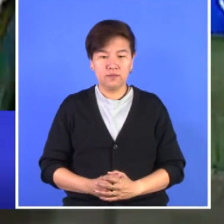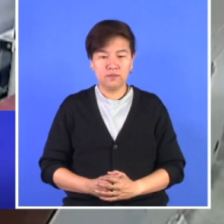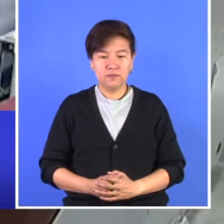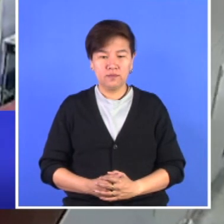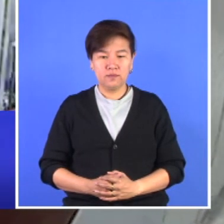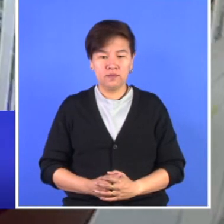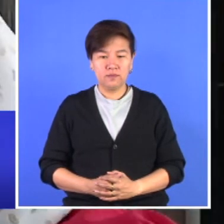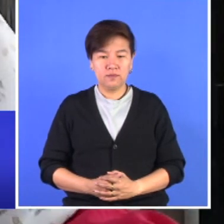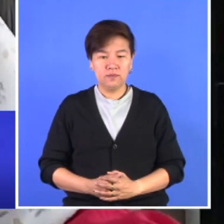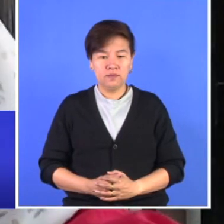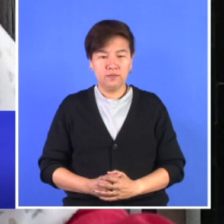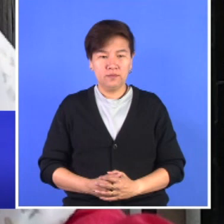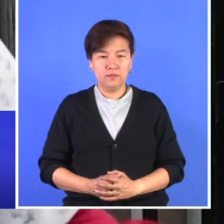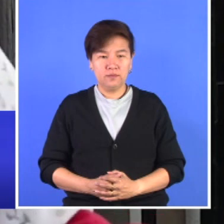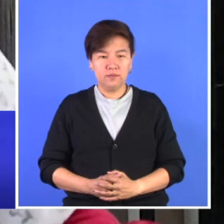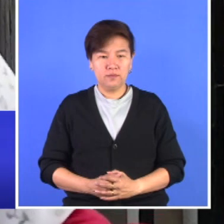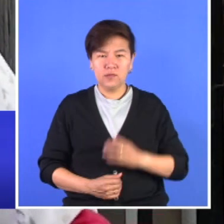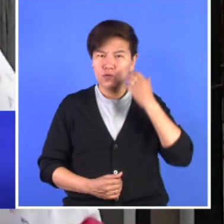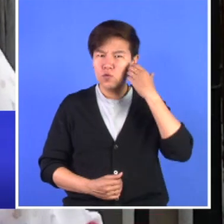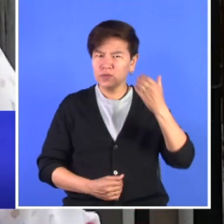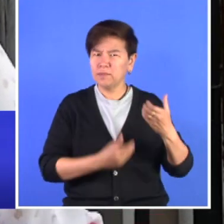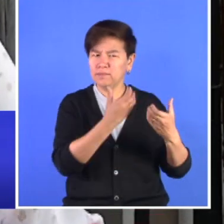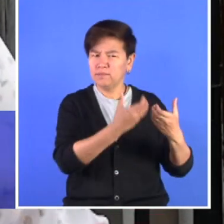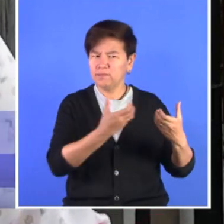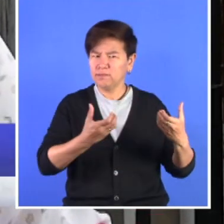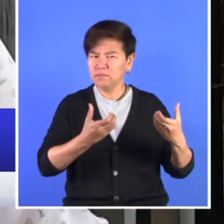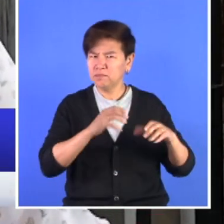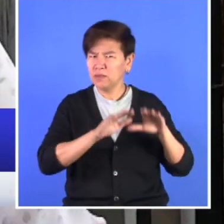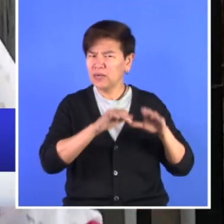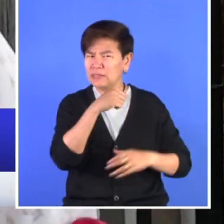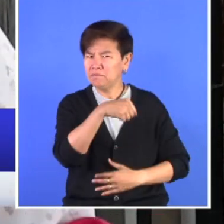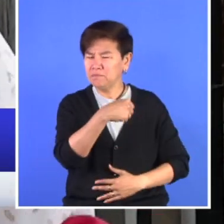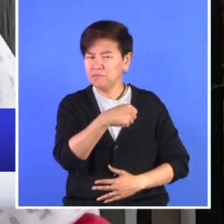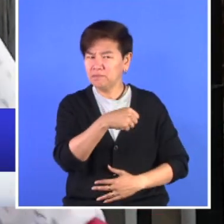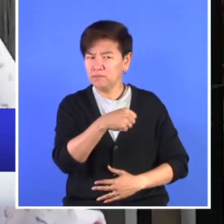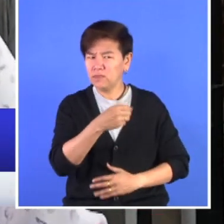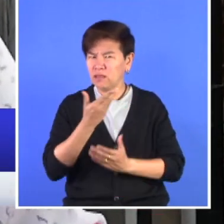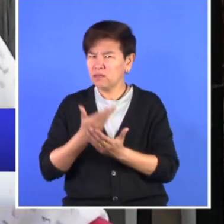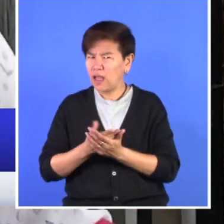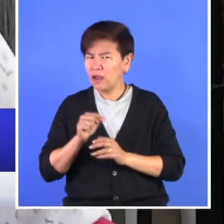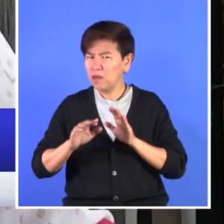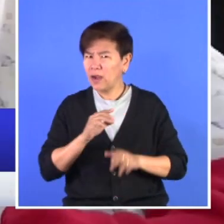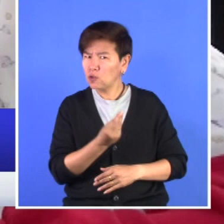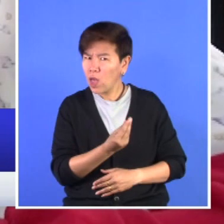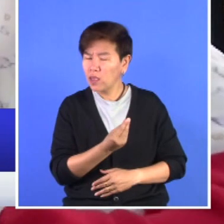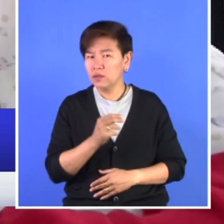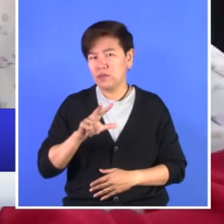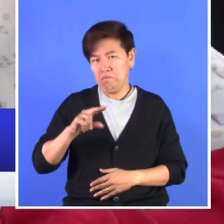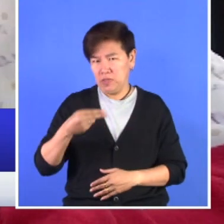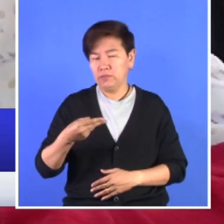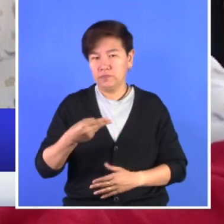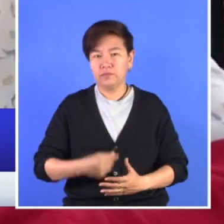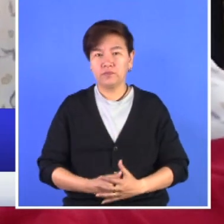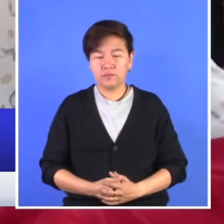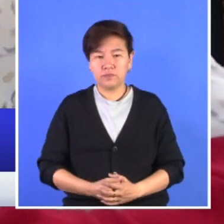ค่ะได้โทรศัพท์มือถือไปประมาณเกือบ 10เครื่องอ่ะค่ะมูลค่าประมาณ 30,000กว่าออือยากจะฝาก